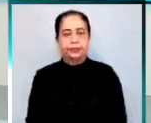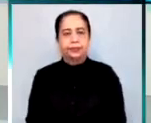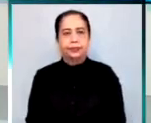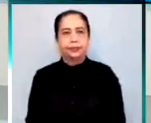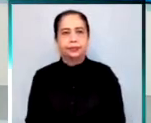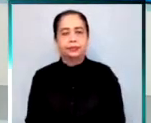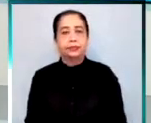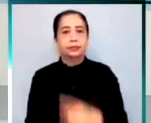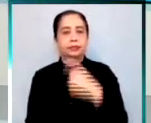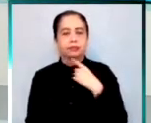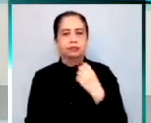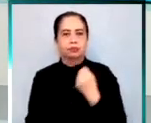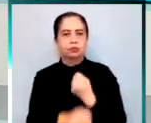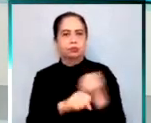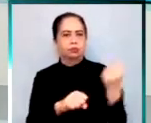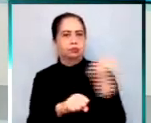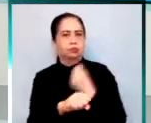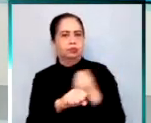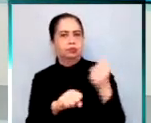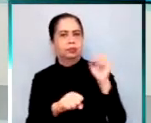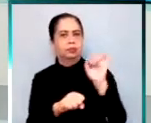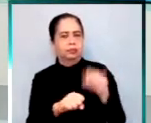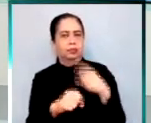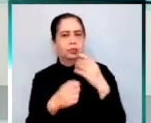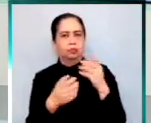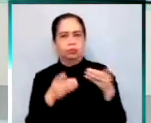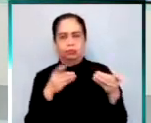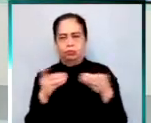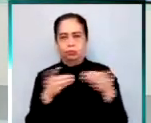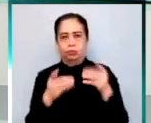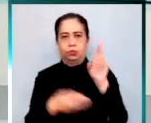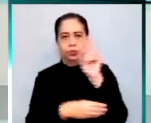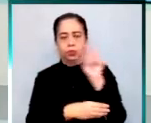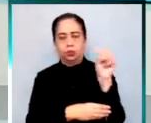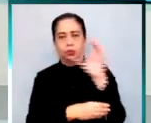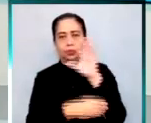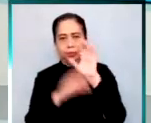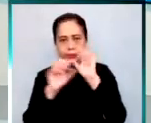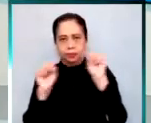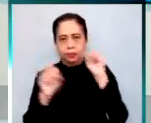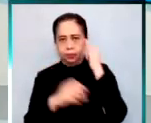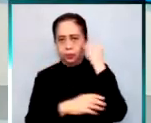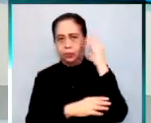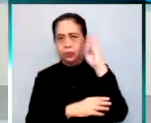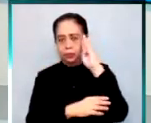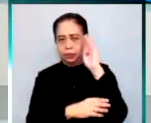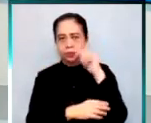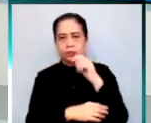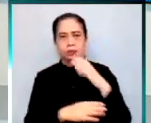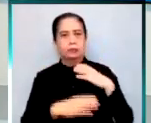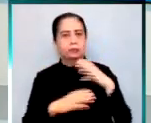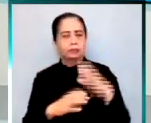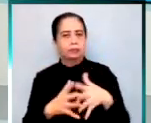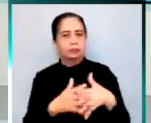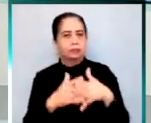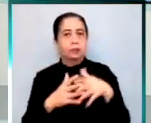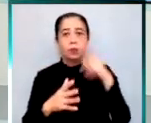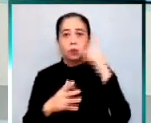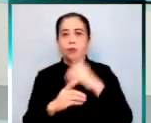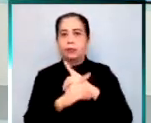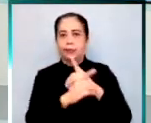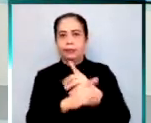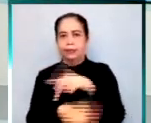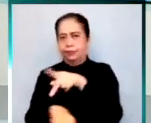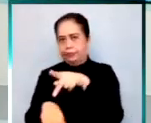Ironclad o matibay. Ganyan isinalarawan ni US President Joe Biden ang commitment ng Amerika para sa depensa ng Pilipinas